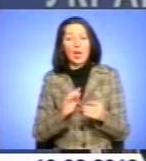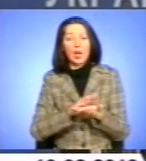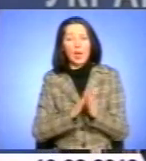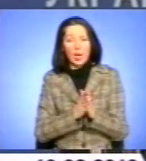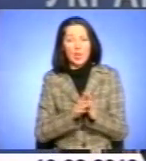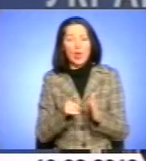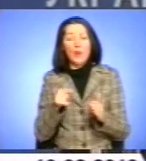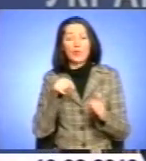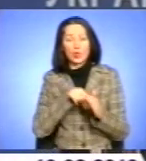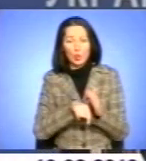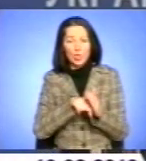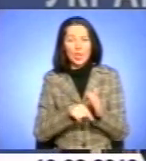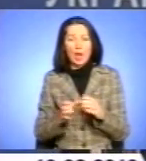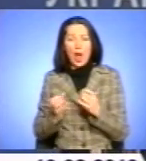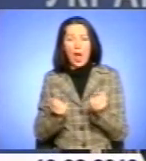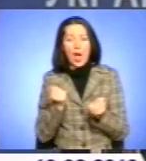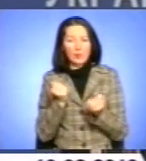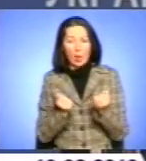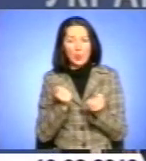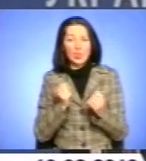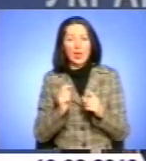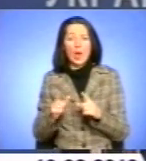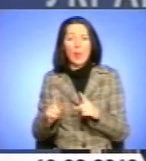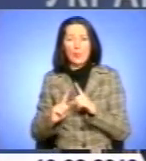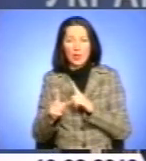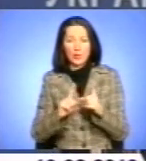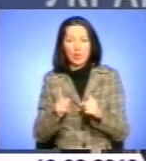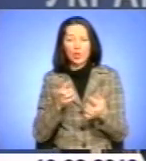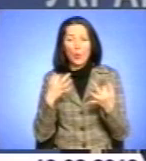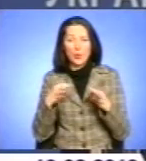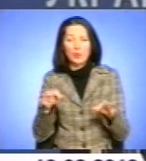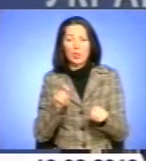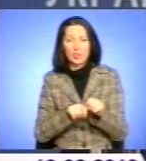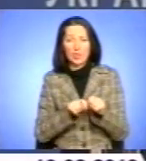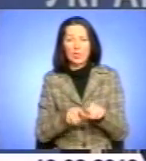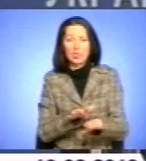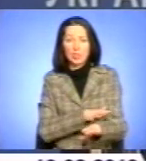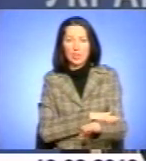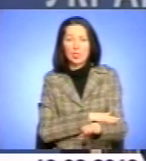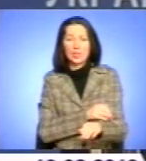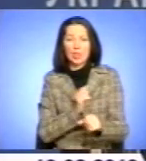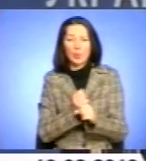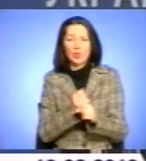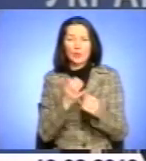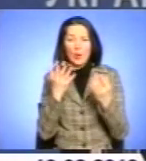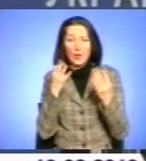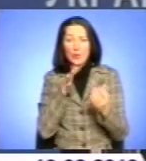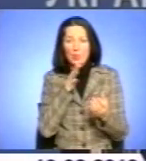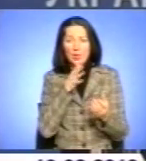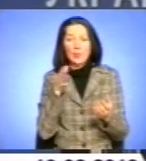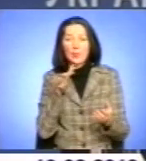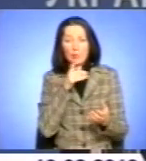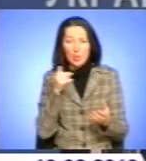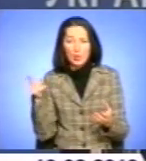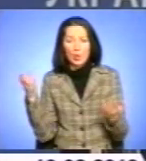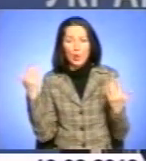внутренних автомобильных перевозках, что позволит контролировать длительность рабочего времени и периоды отдыха автомобилей в